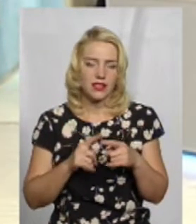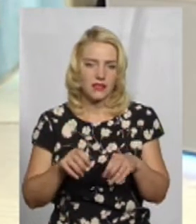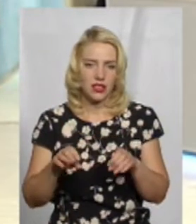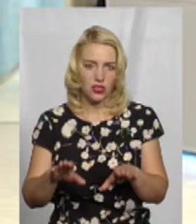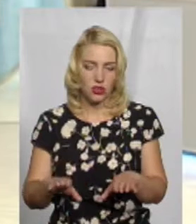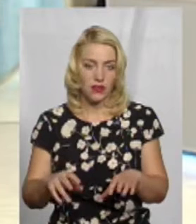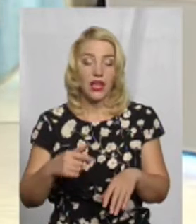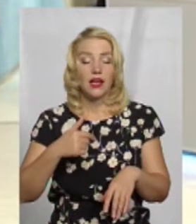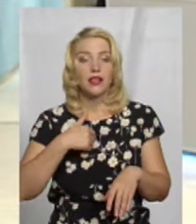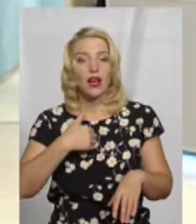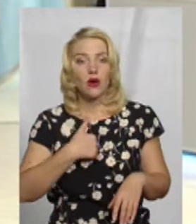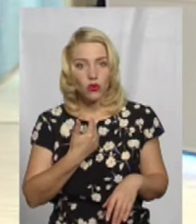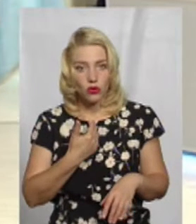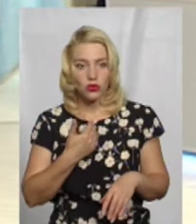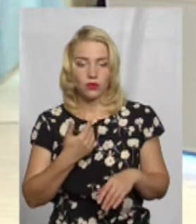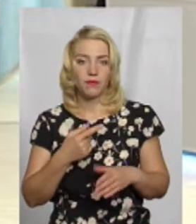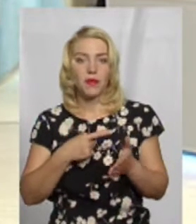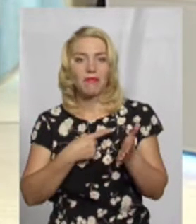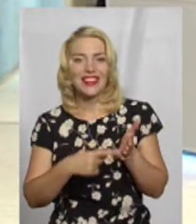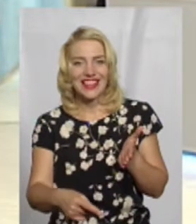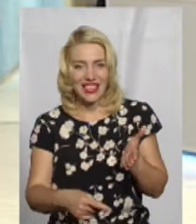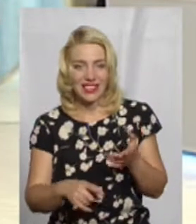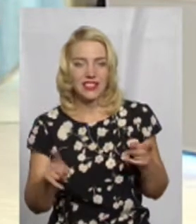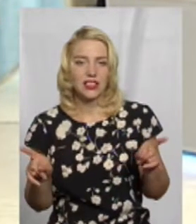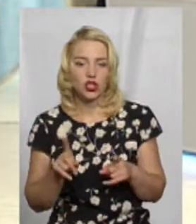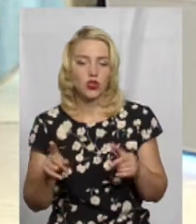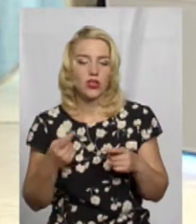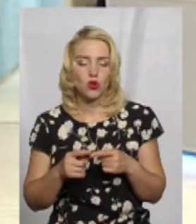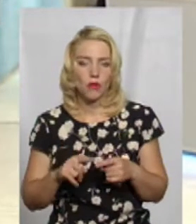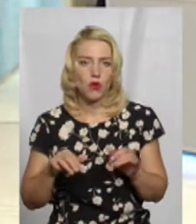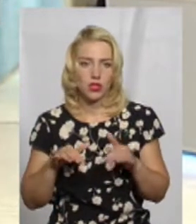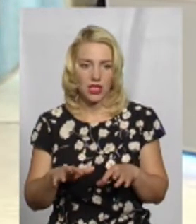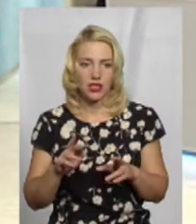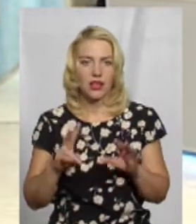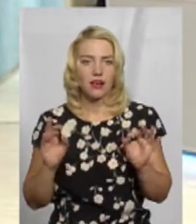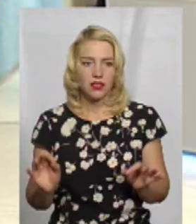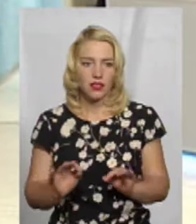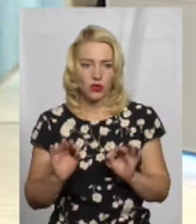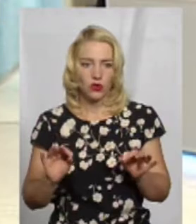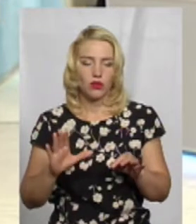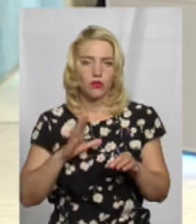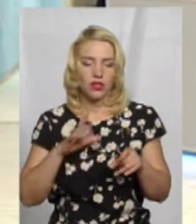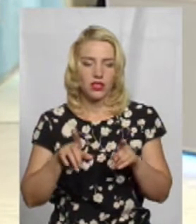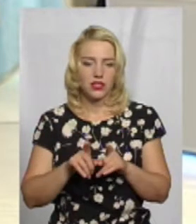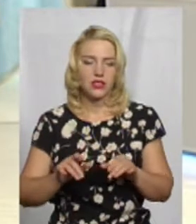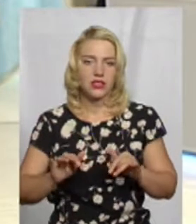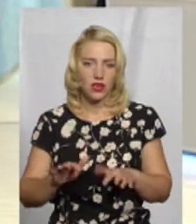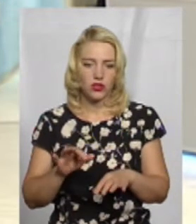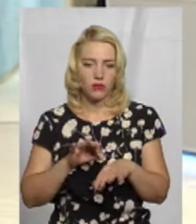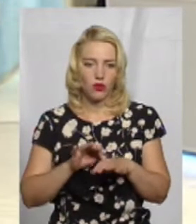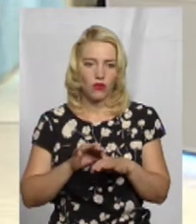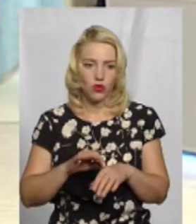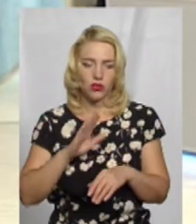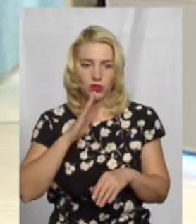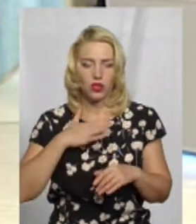І я хочу підкреслити, що на цьому заході, як ніколи, а ми такі заходи проводимо